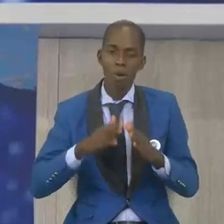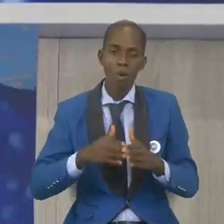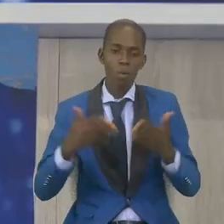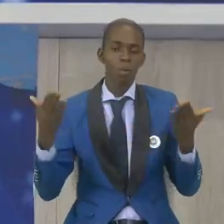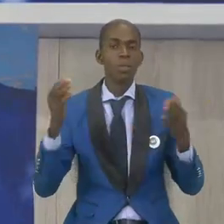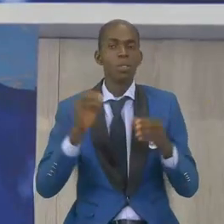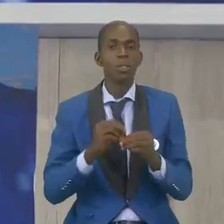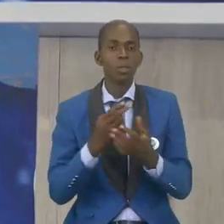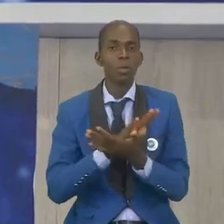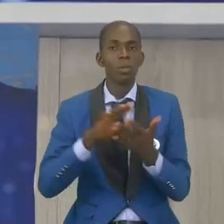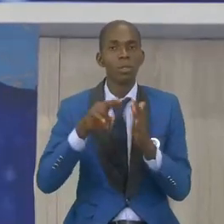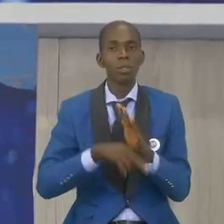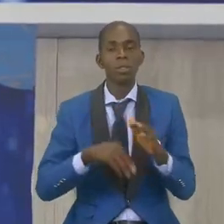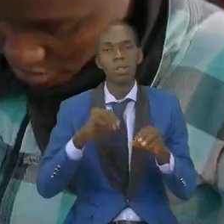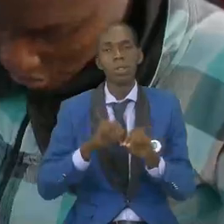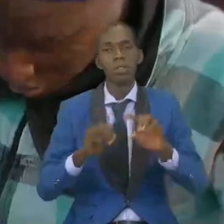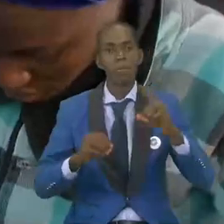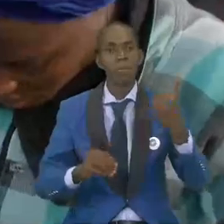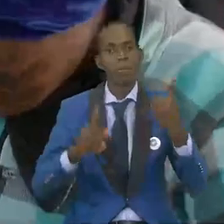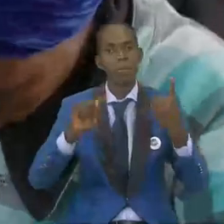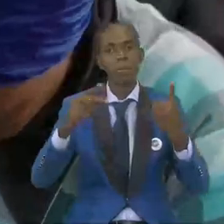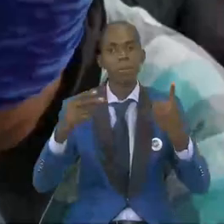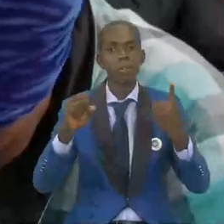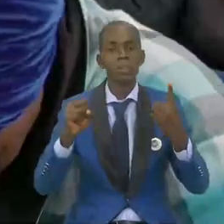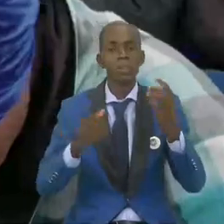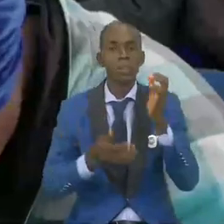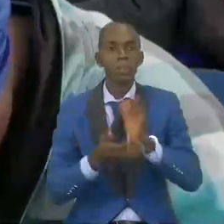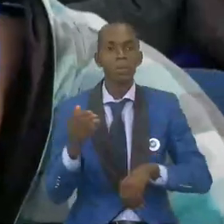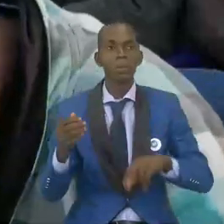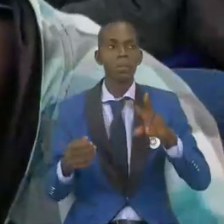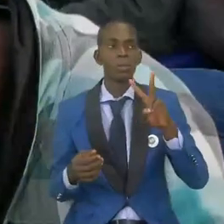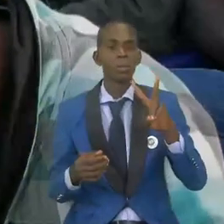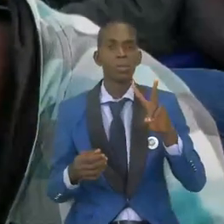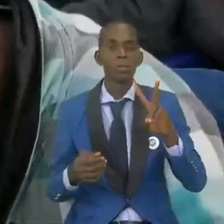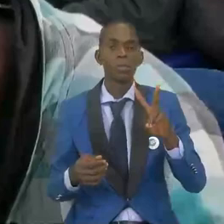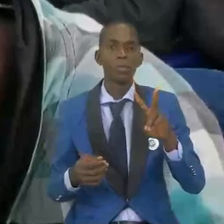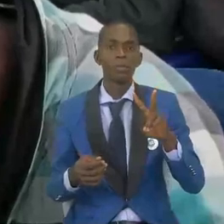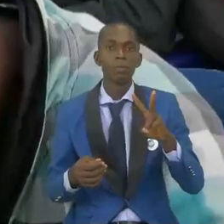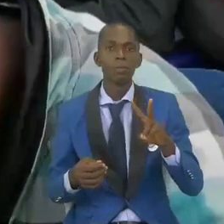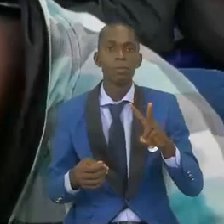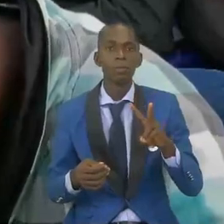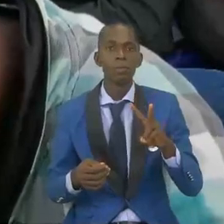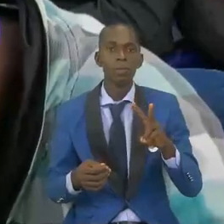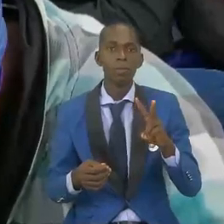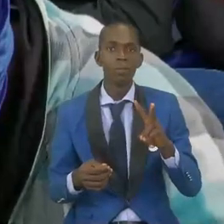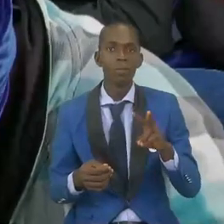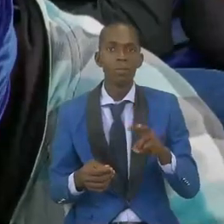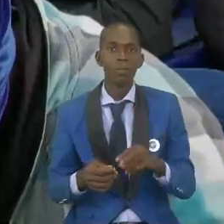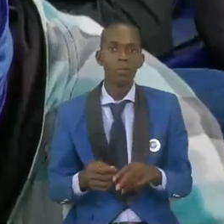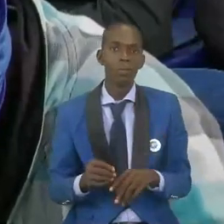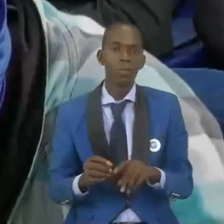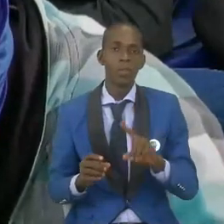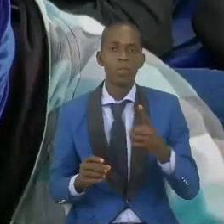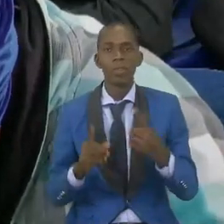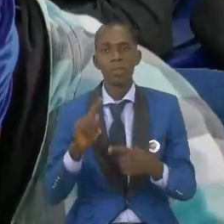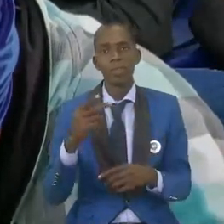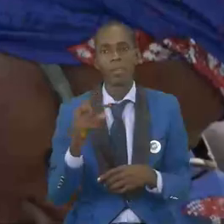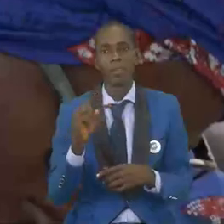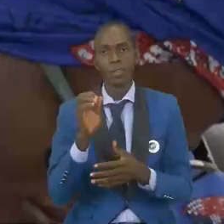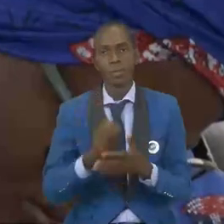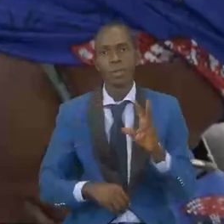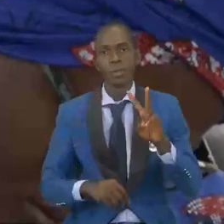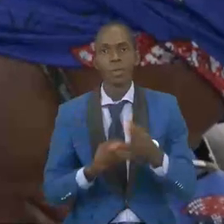sanctifiés, transparents, dans la sainteté. En 1 Thessaloniciens chapitre 2, voyons le verset